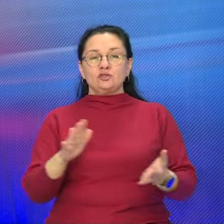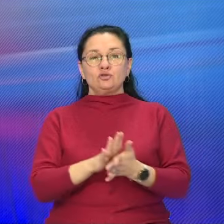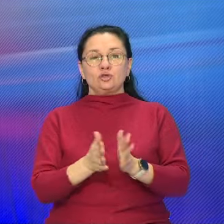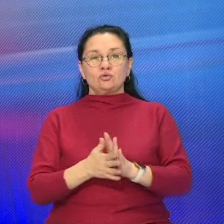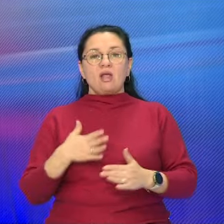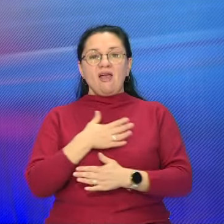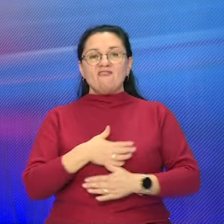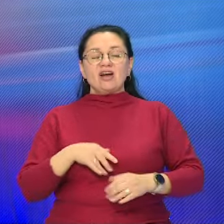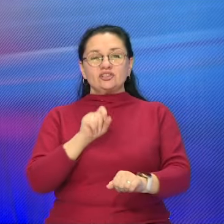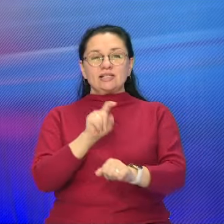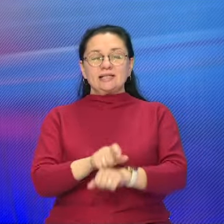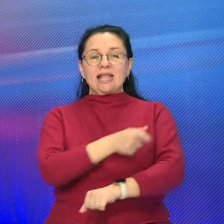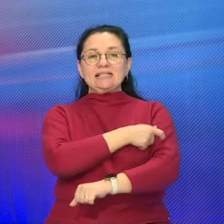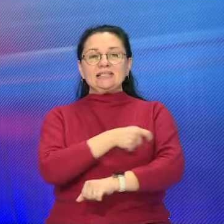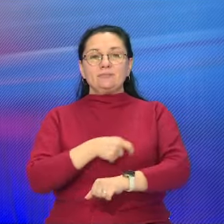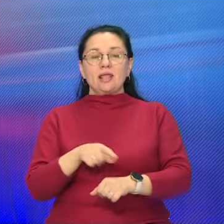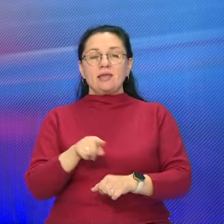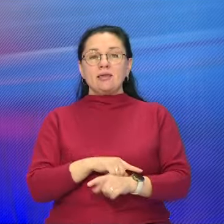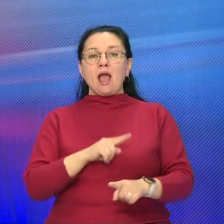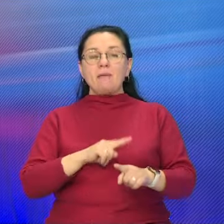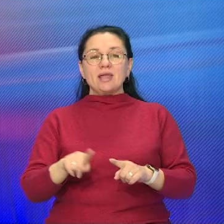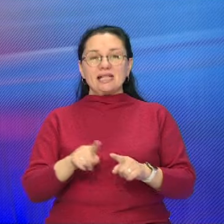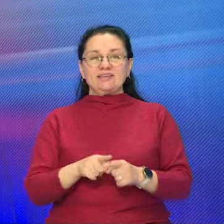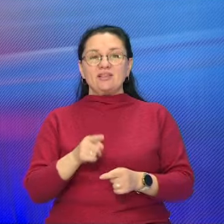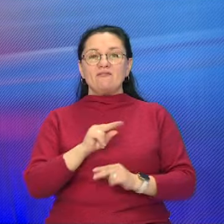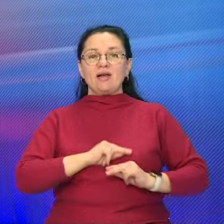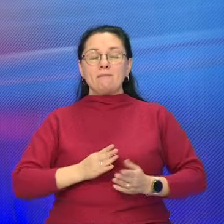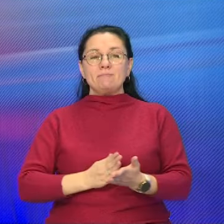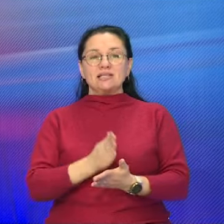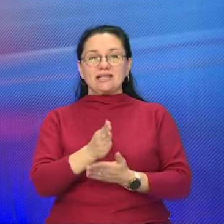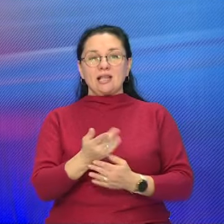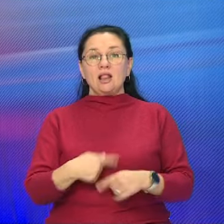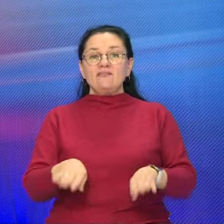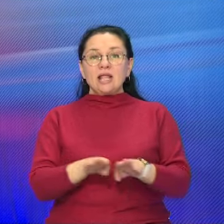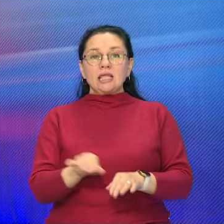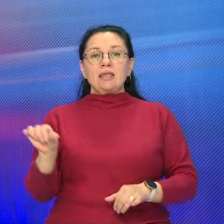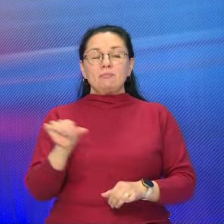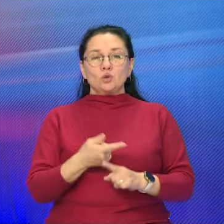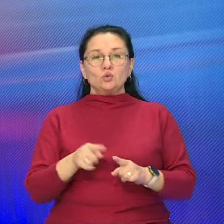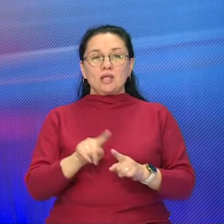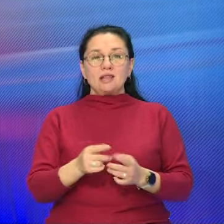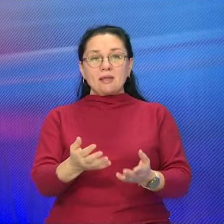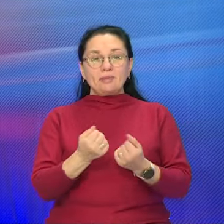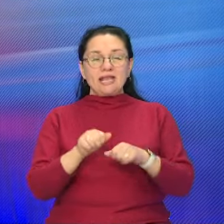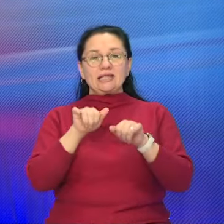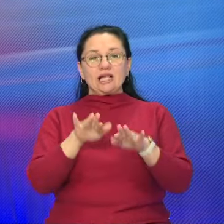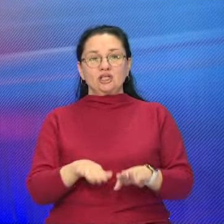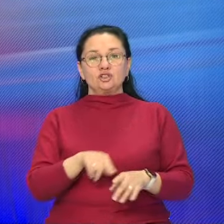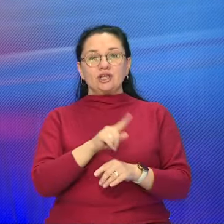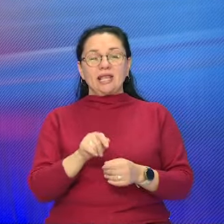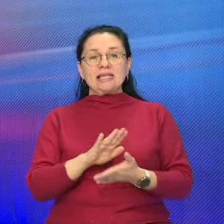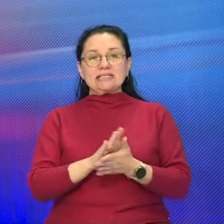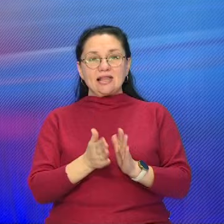важная задача диспетчерского и оперативного персоналу. Бо у такие хвилины от докладности принятых решений и